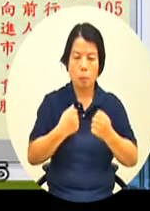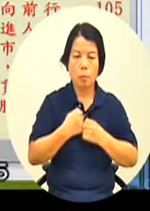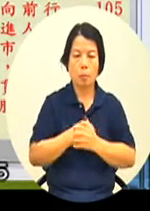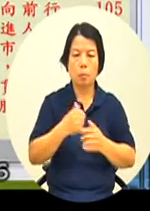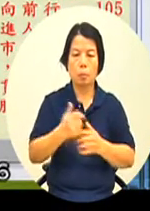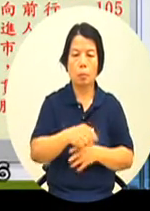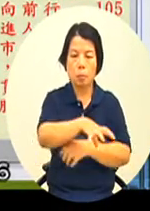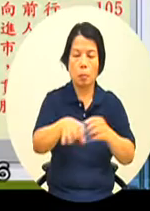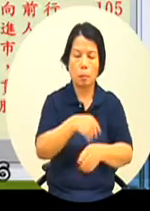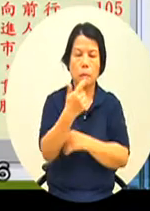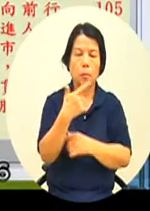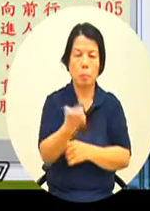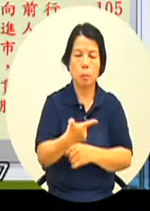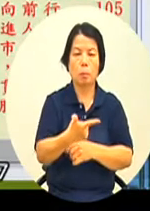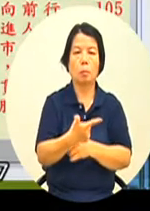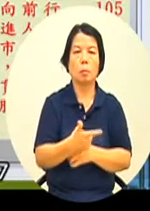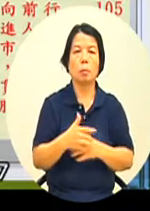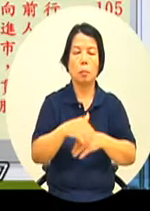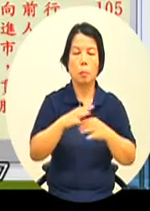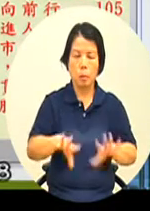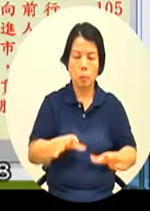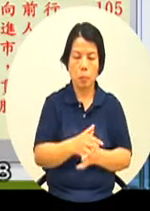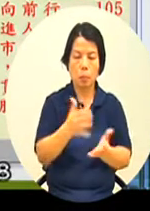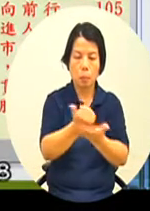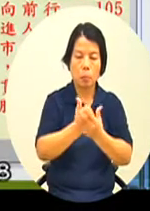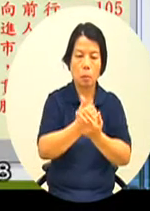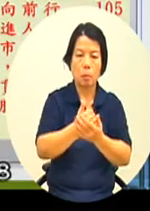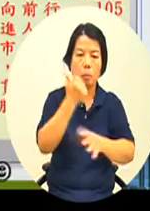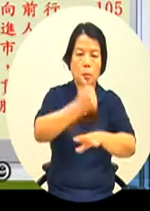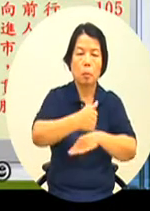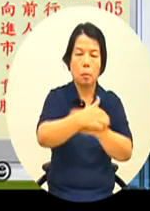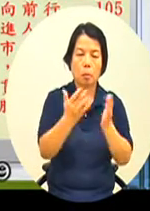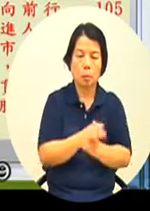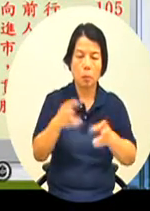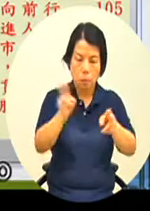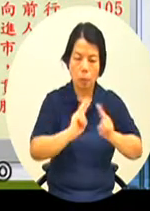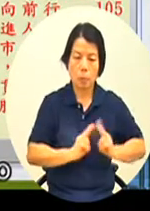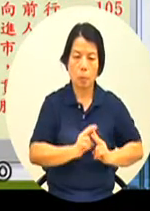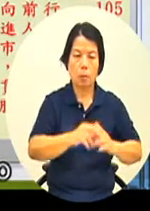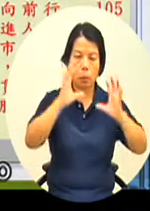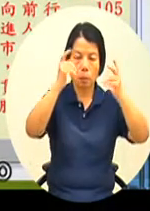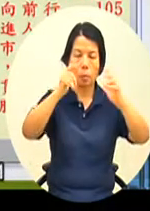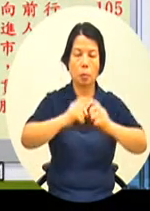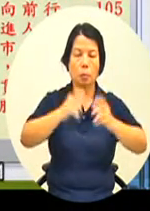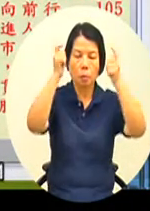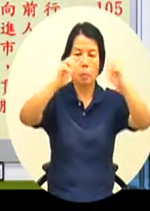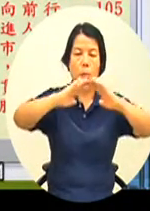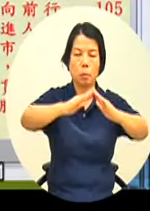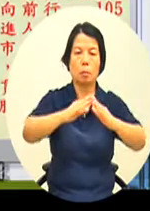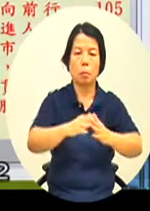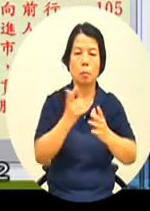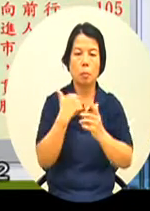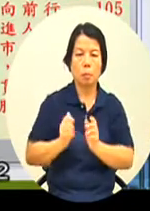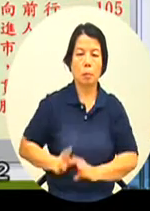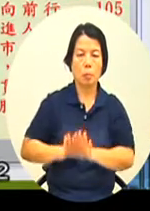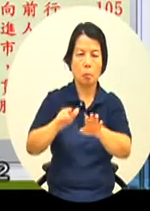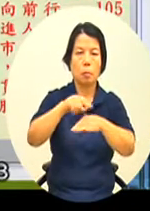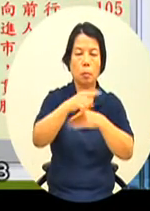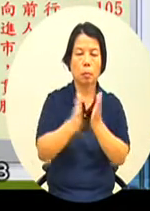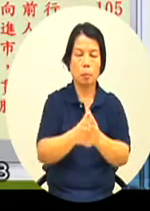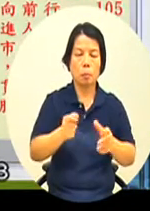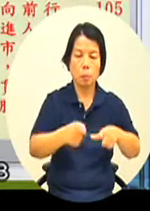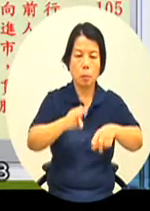对于我们市政府的新进人员部分，我们也办理了感动服务、高雄向前行、105年新进人员公共服务